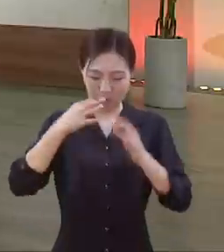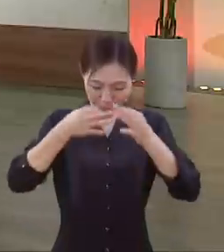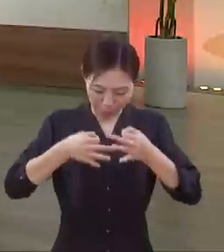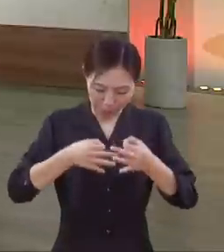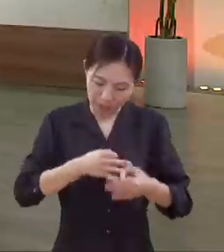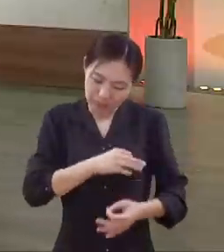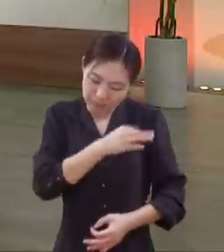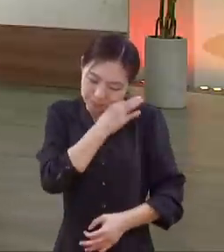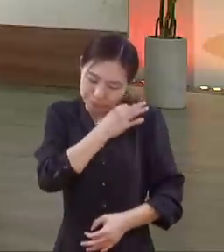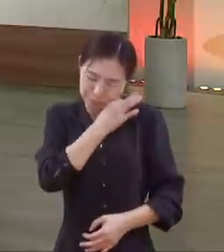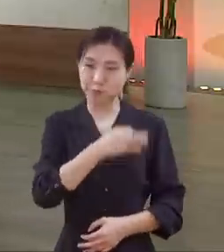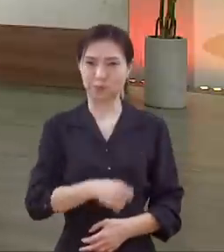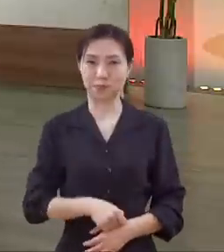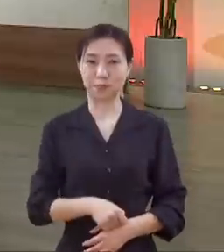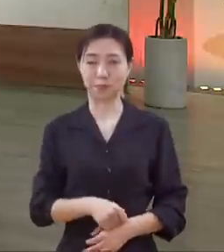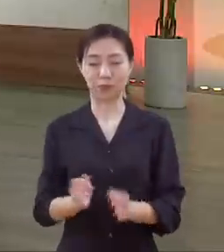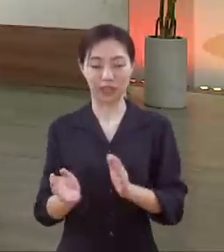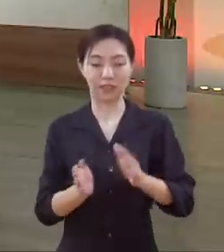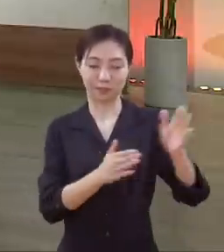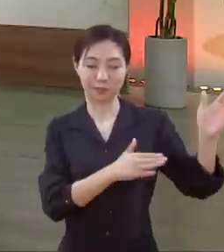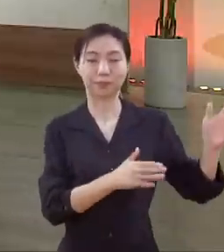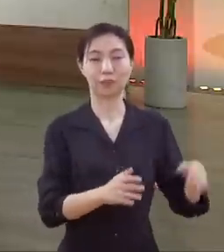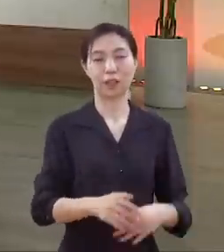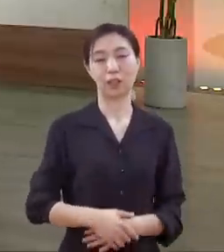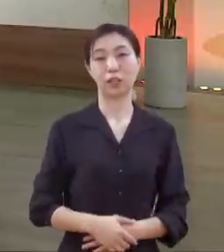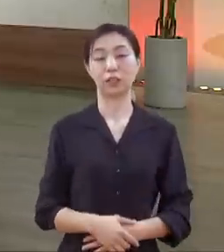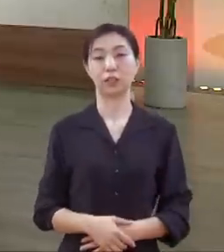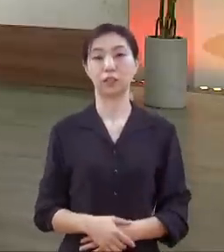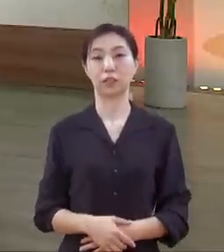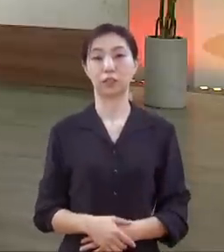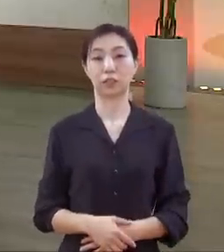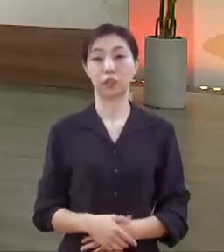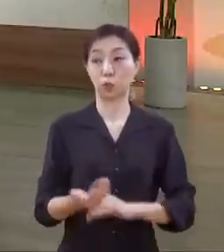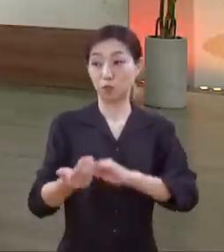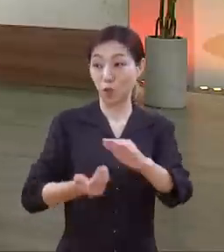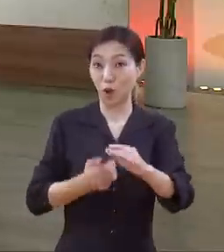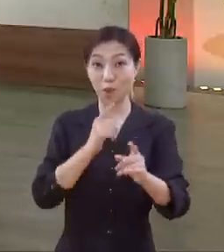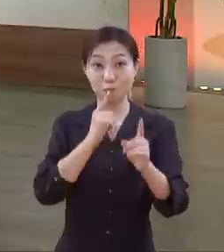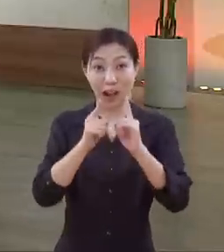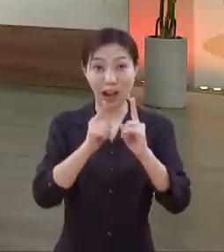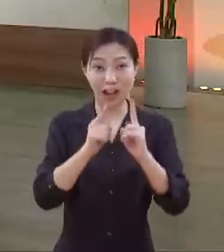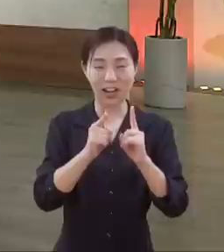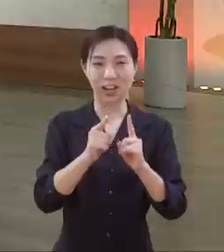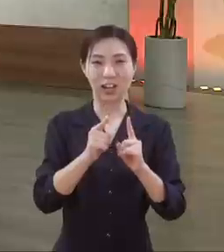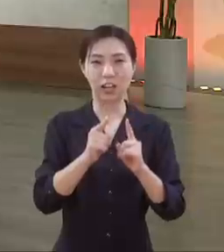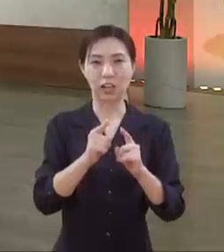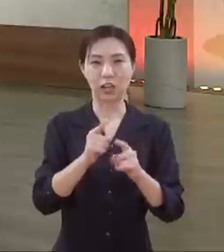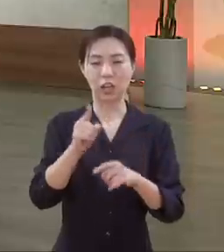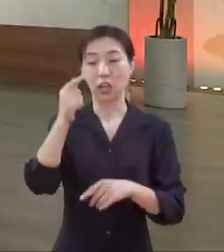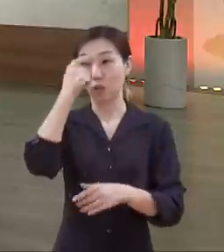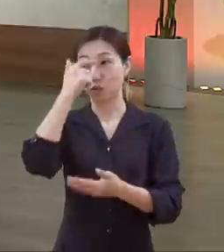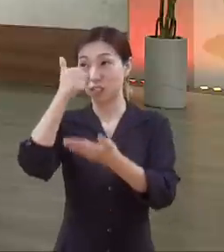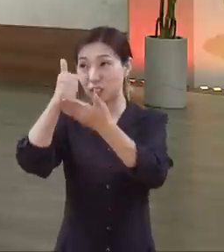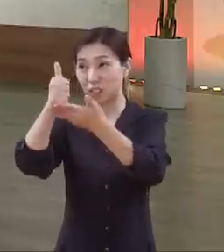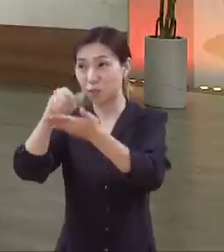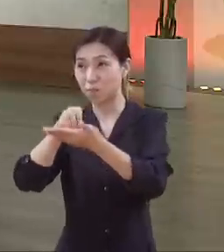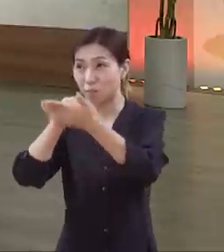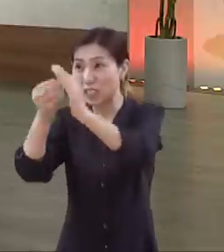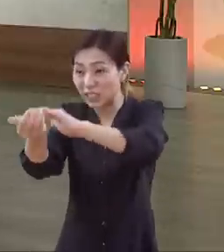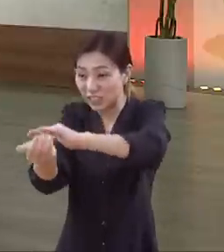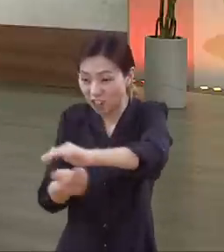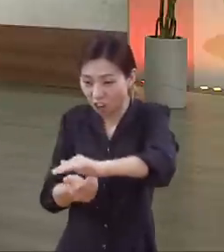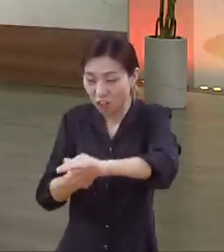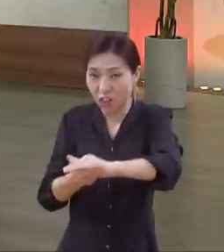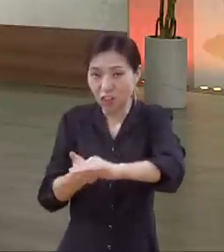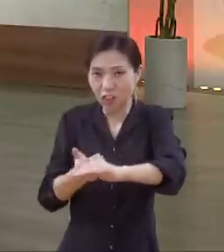이와 같이 이와 같이 그 행자님도 행자님도 아 부처님 제가 이제